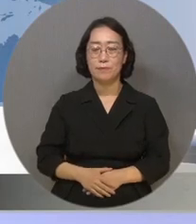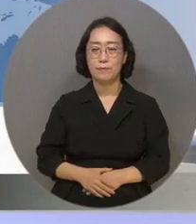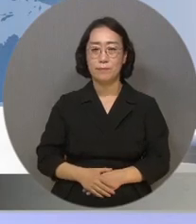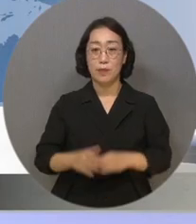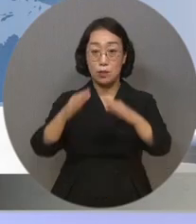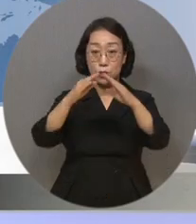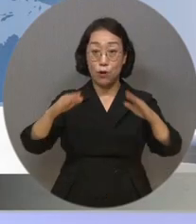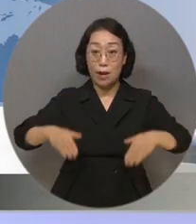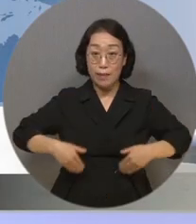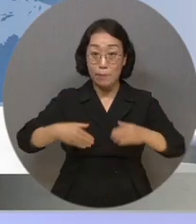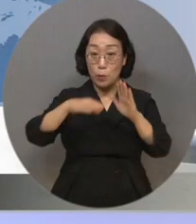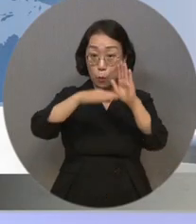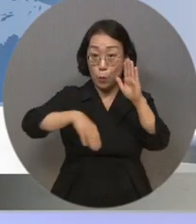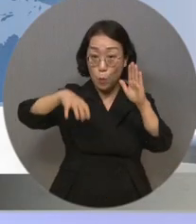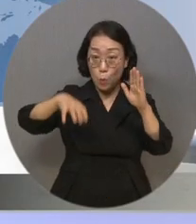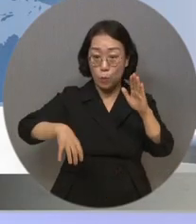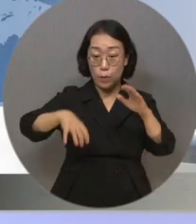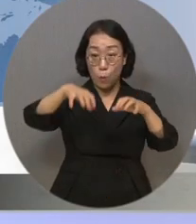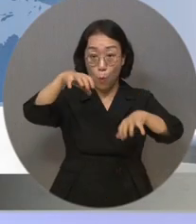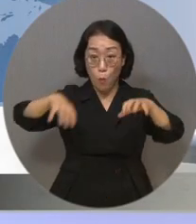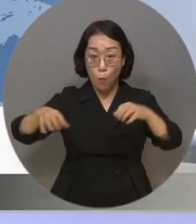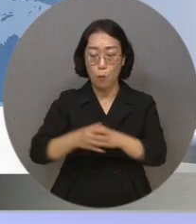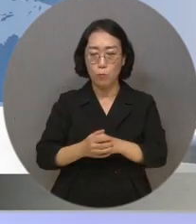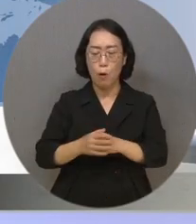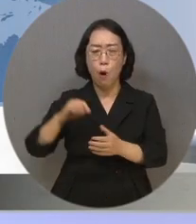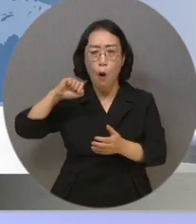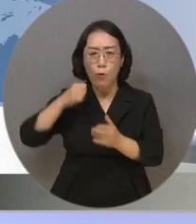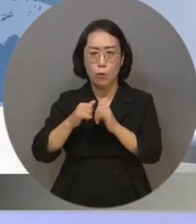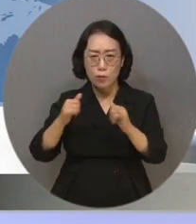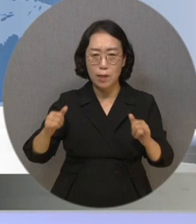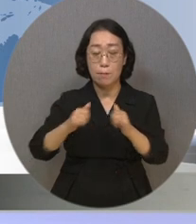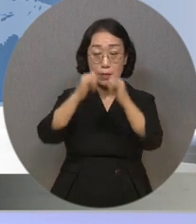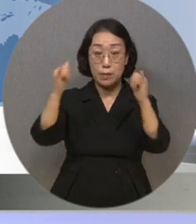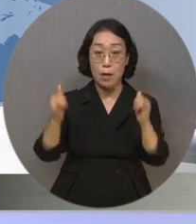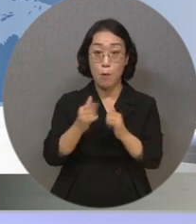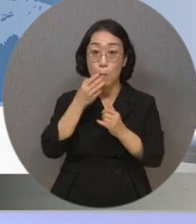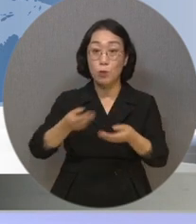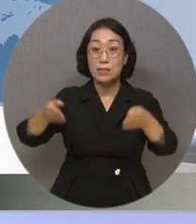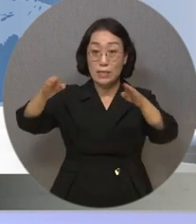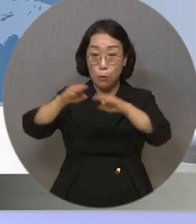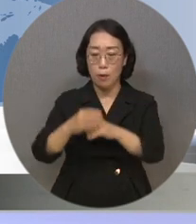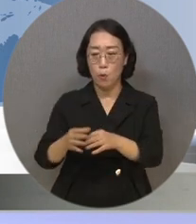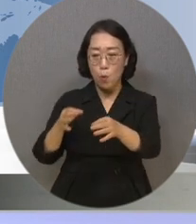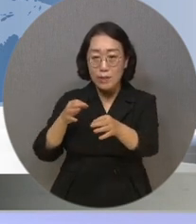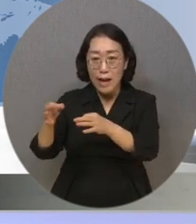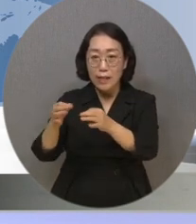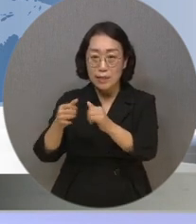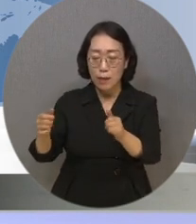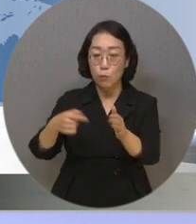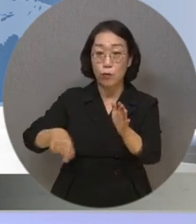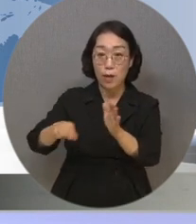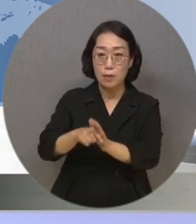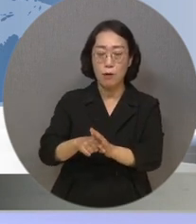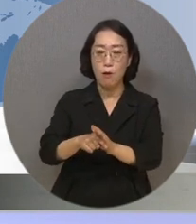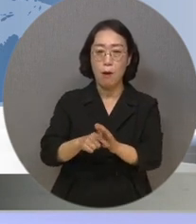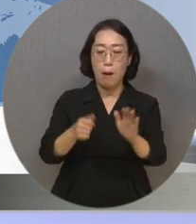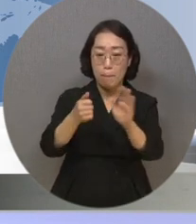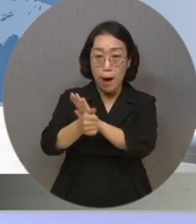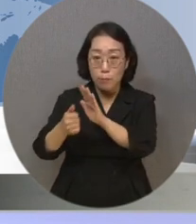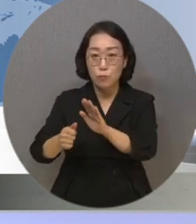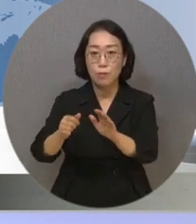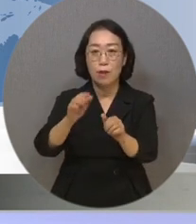전라남도 각 지역에서는 소외된 이웃과 사회복지 현장 전통시장 상인들을 위한 따뜻한 격려와